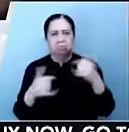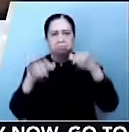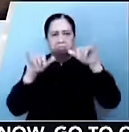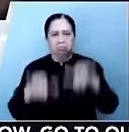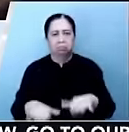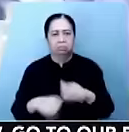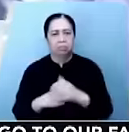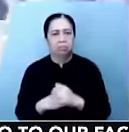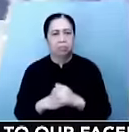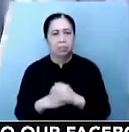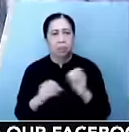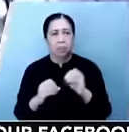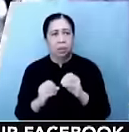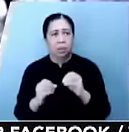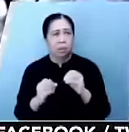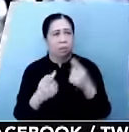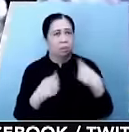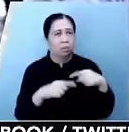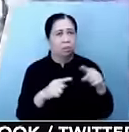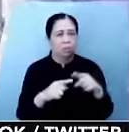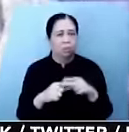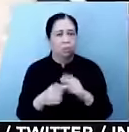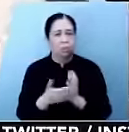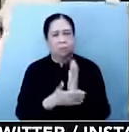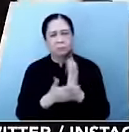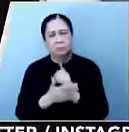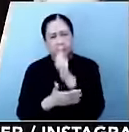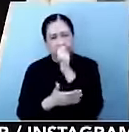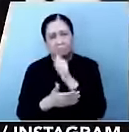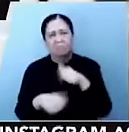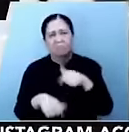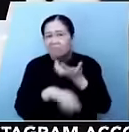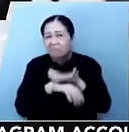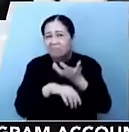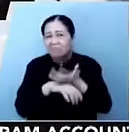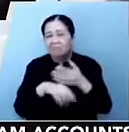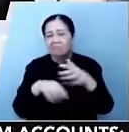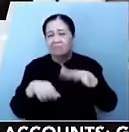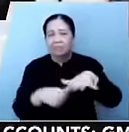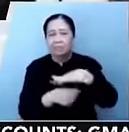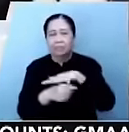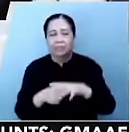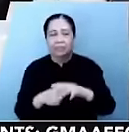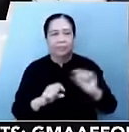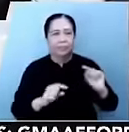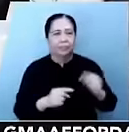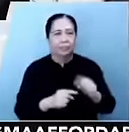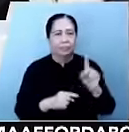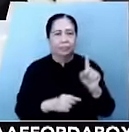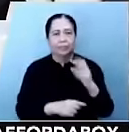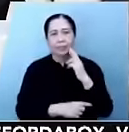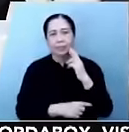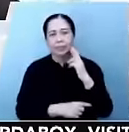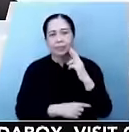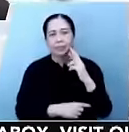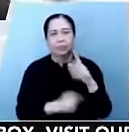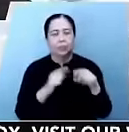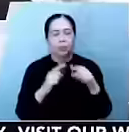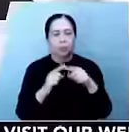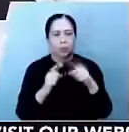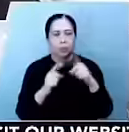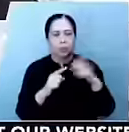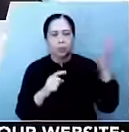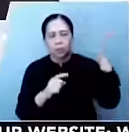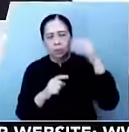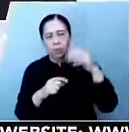kami mapuntahan eh. Suga lang pag nandito tayo sa squatter. Nasugatan naman ng residenteng si Raisa sa noo ng tamaan ng timba. Tinry ko